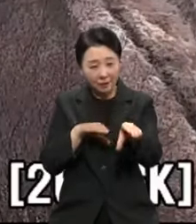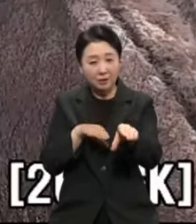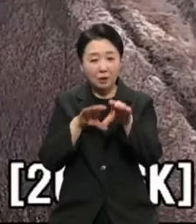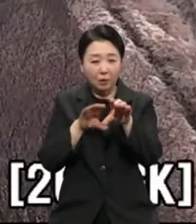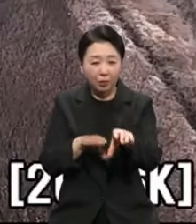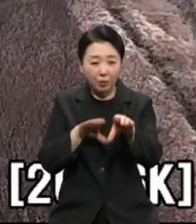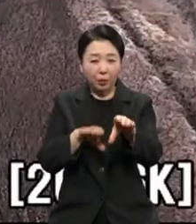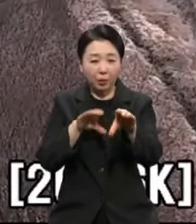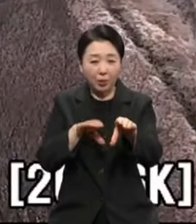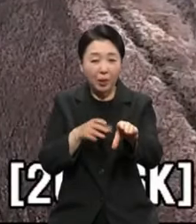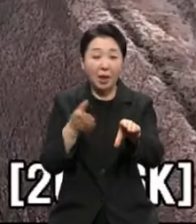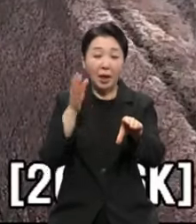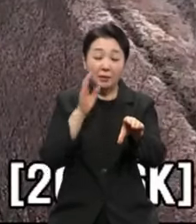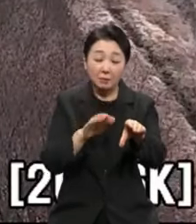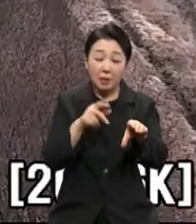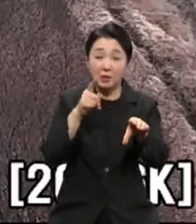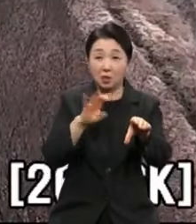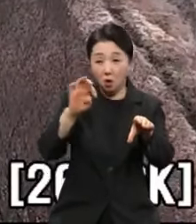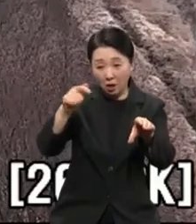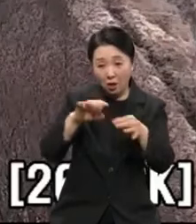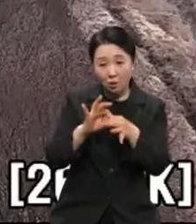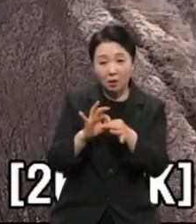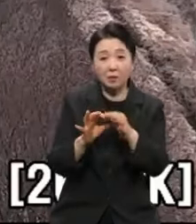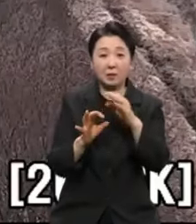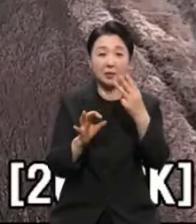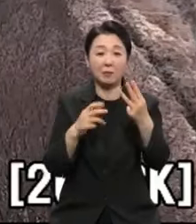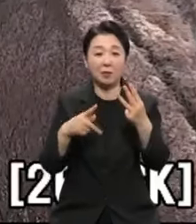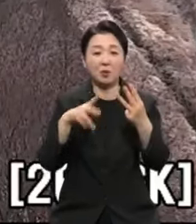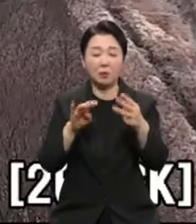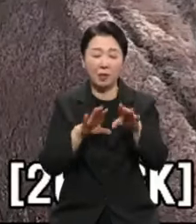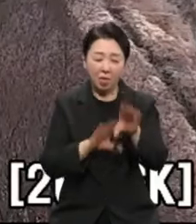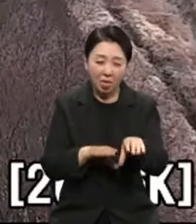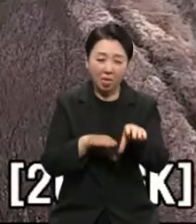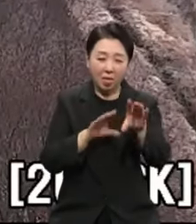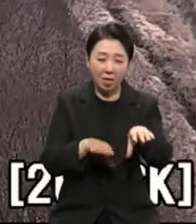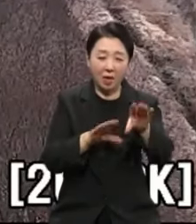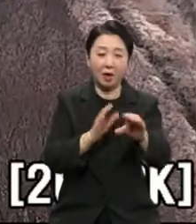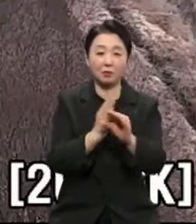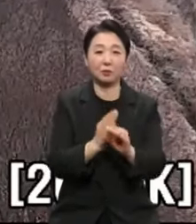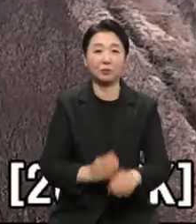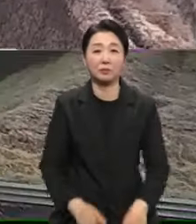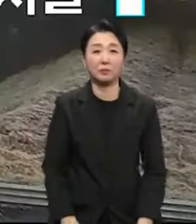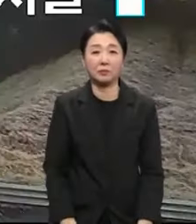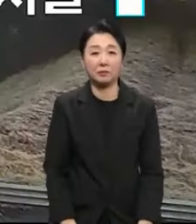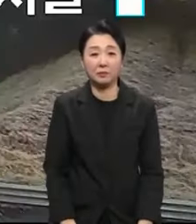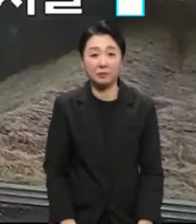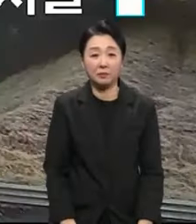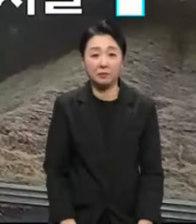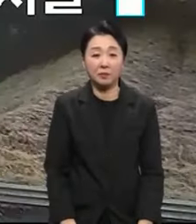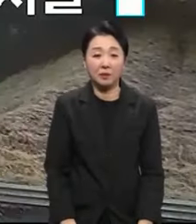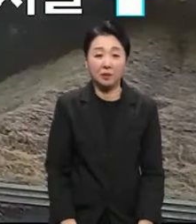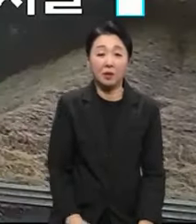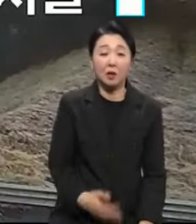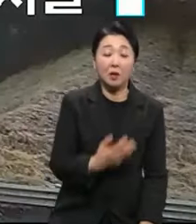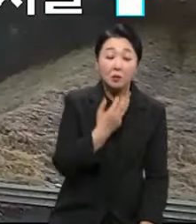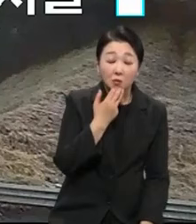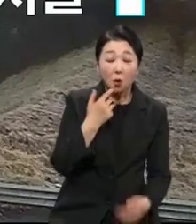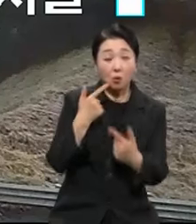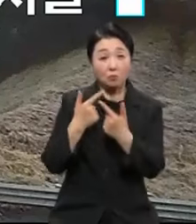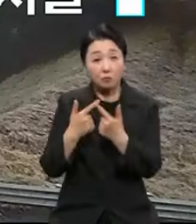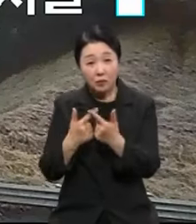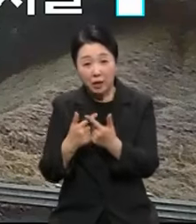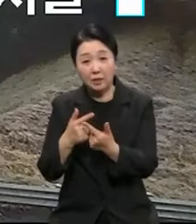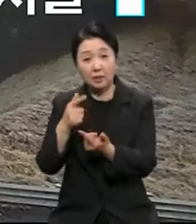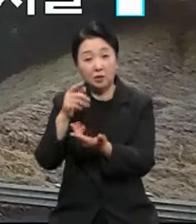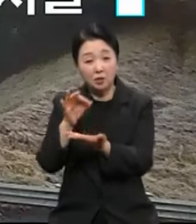정도 집은 정한일 대에서 3km 구간 가다서다 반복하고 아직 경보 고속도로 충청권 상황은 천안이나